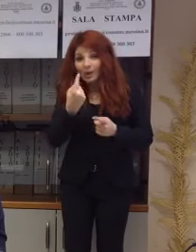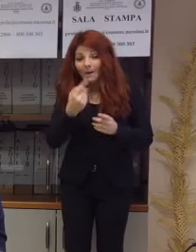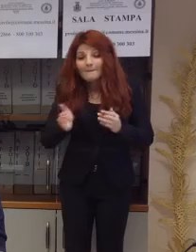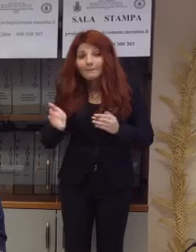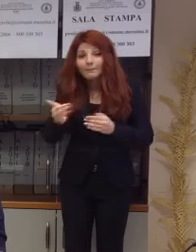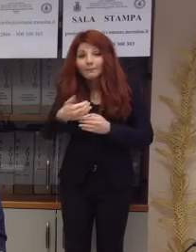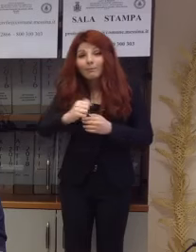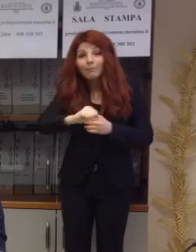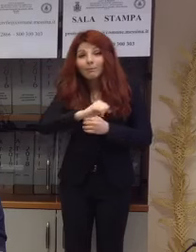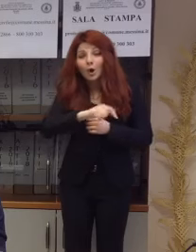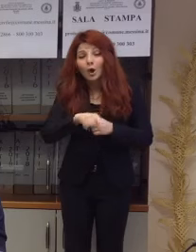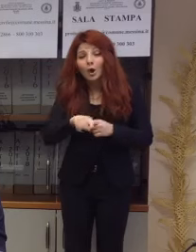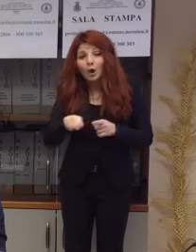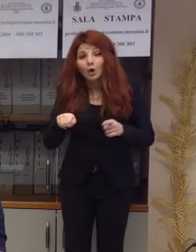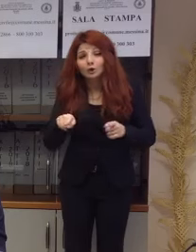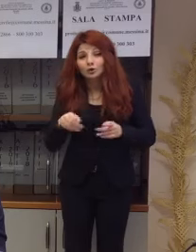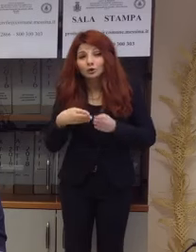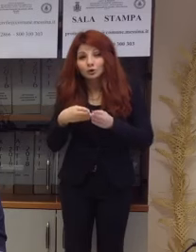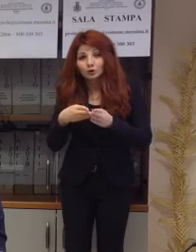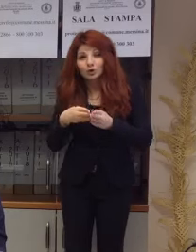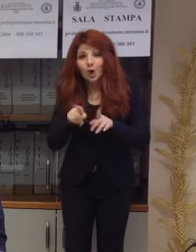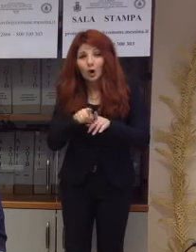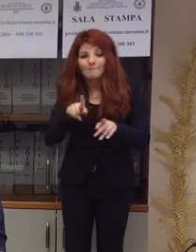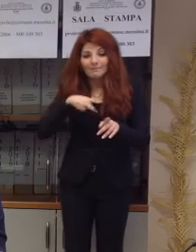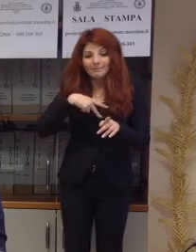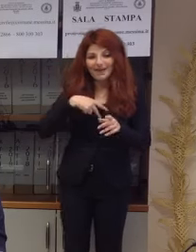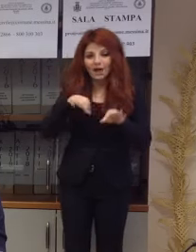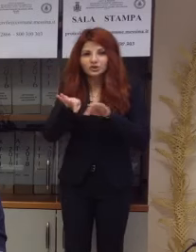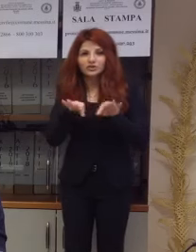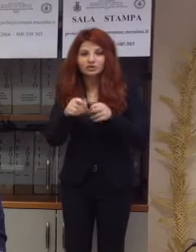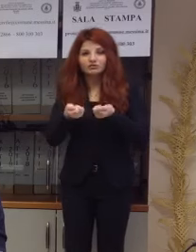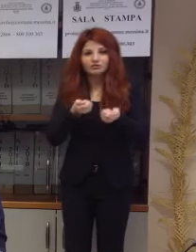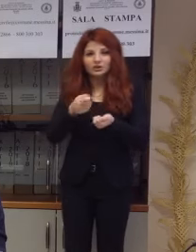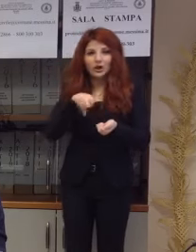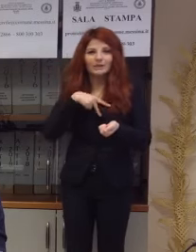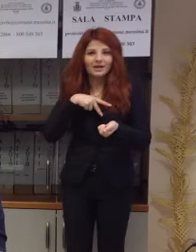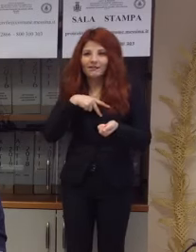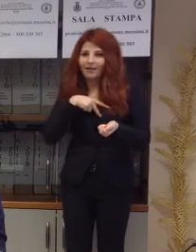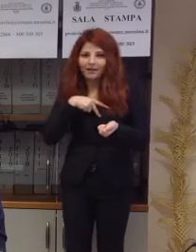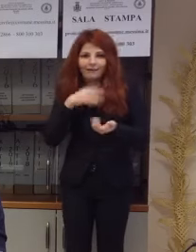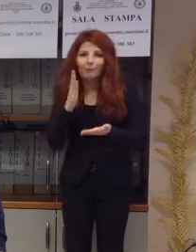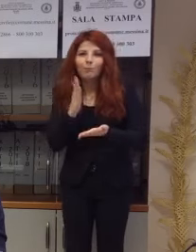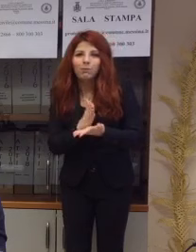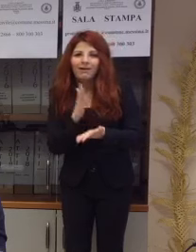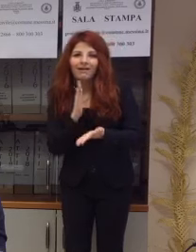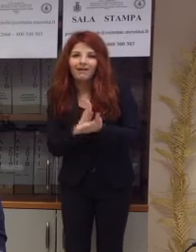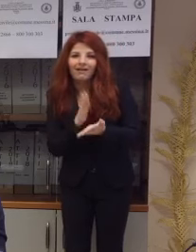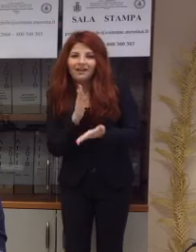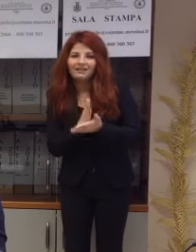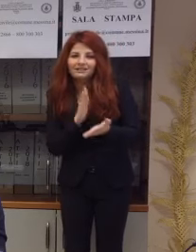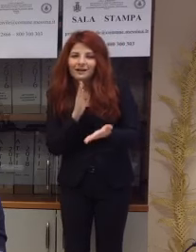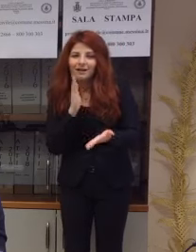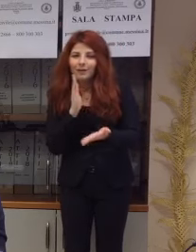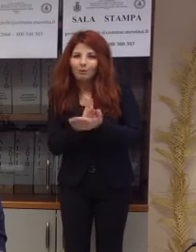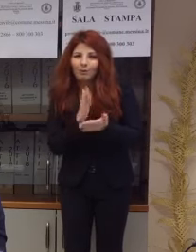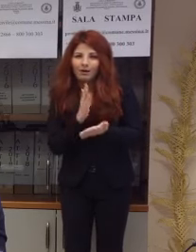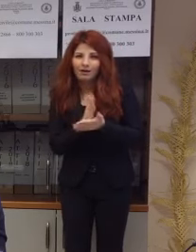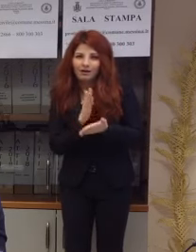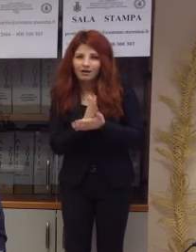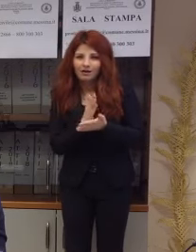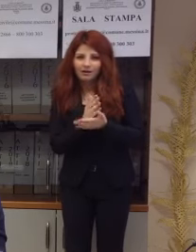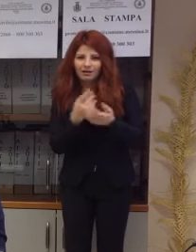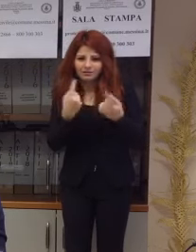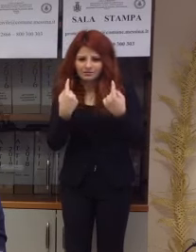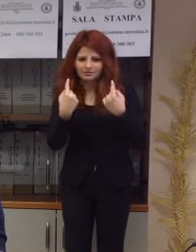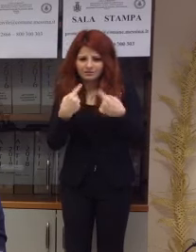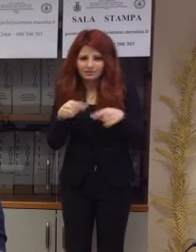e di tutto l'affaccia a mare, il waterfront, Questi si chiamano azioni da